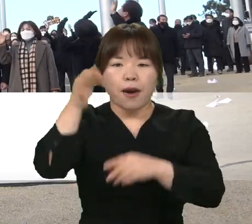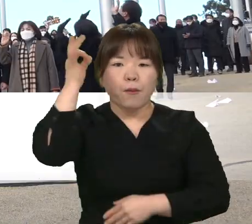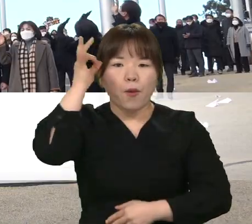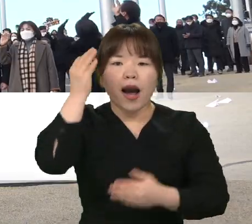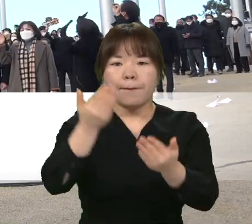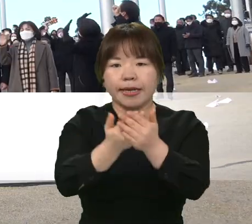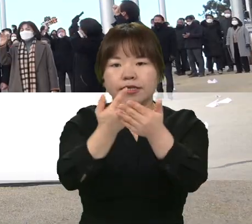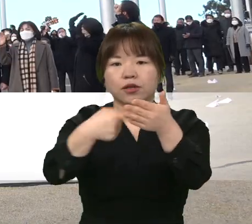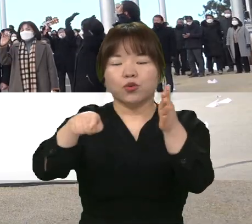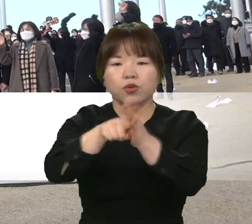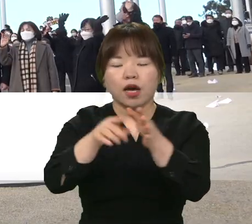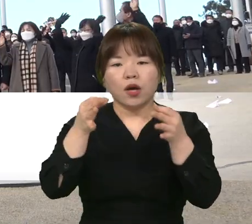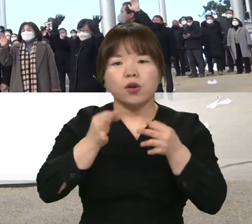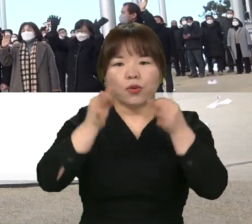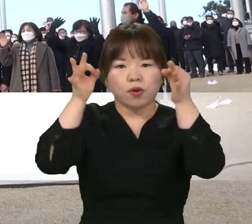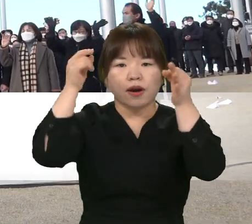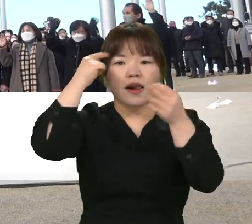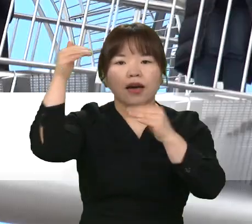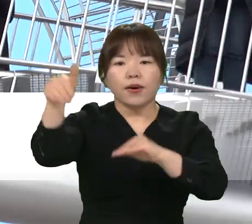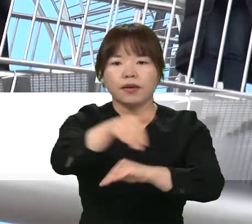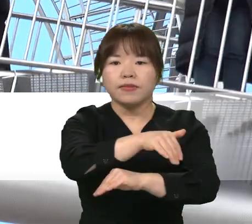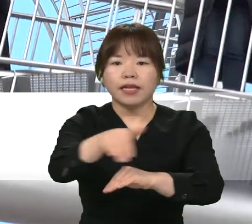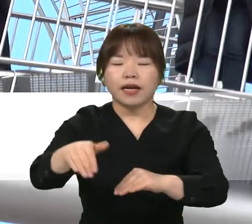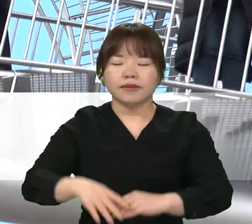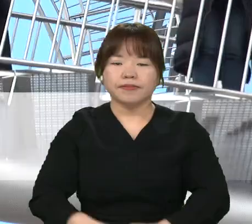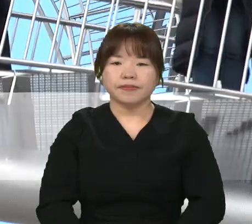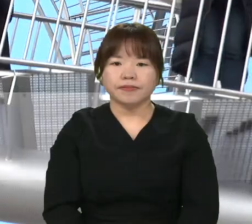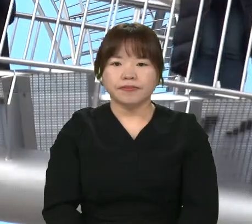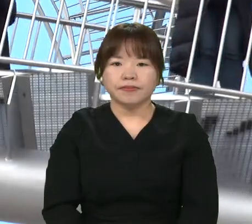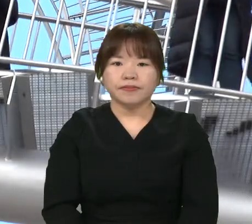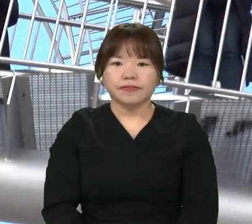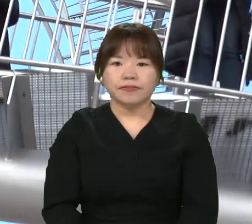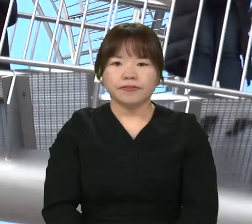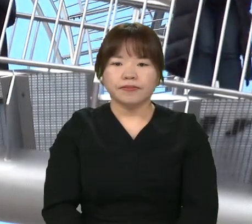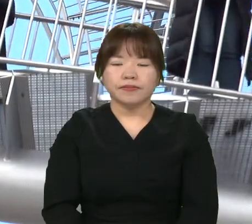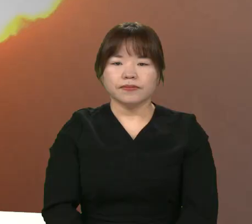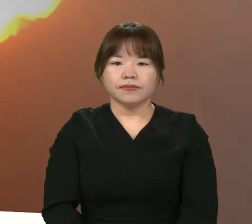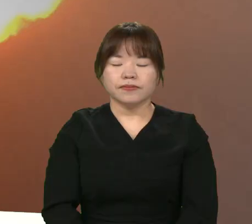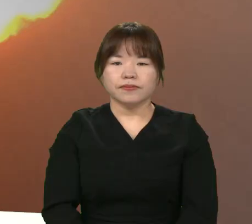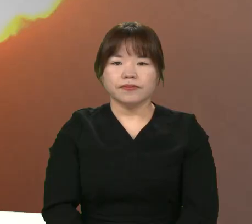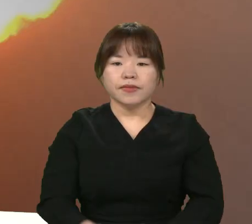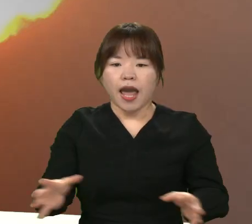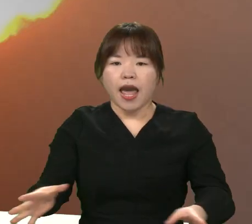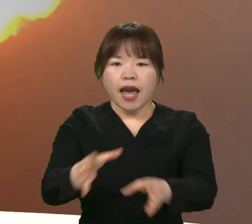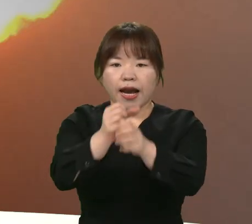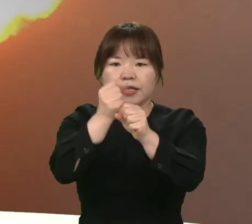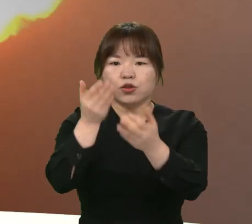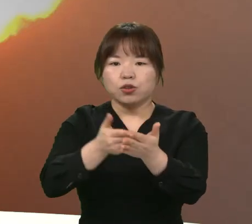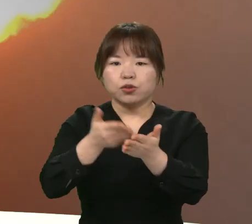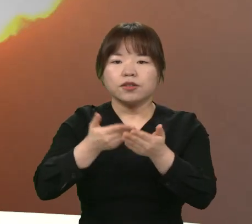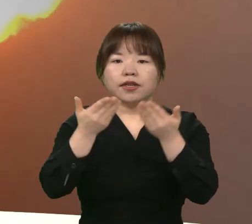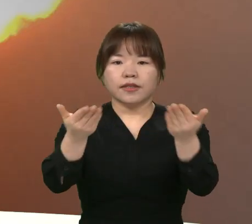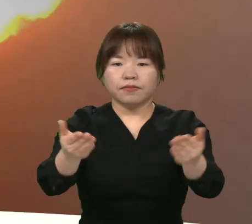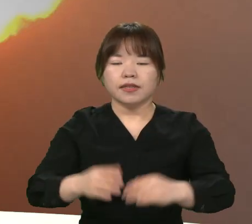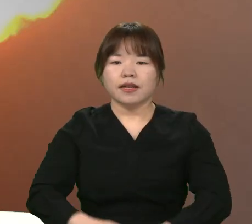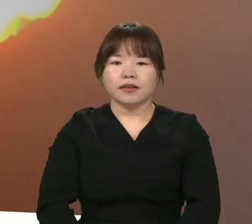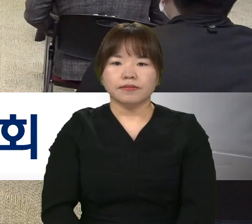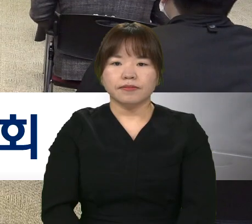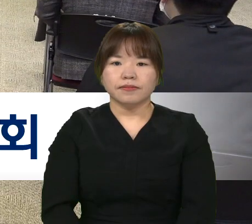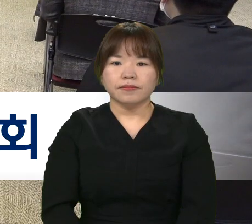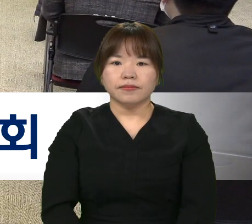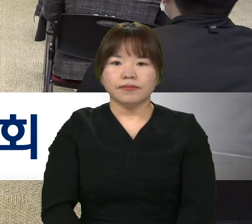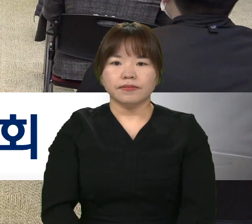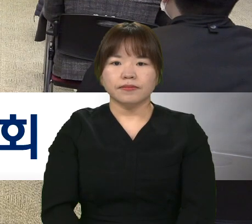더 큰 포항을 향해 새롭게 도약하기 위해 최선을 다 할 예정입니다 간추린 소식입니다